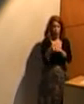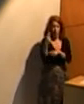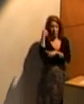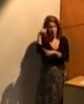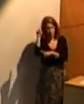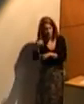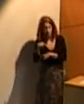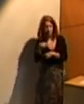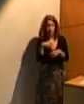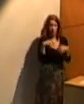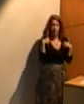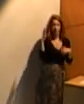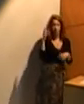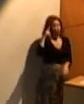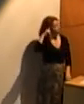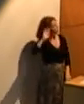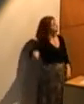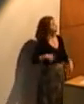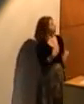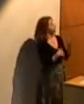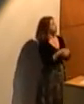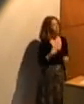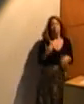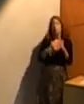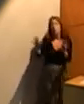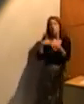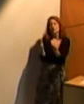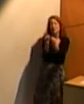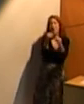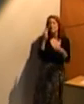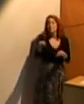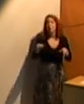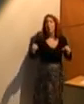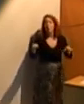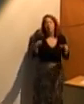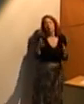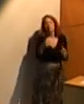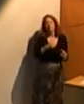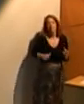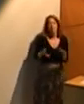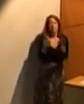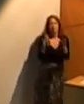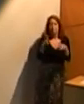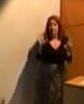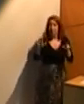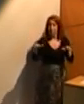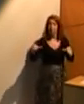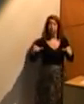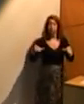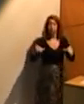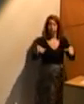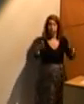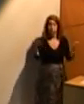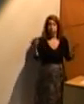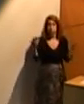scientifiques jusqu'à présent ignoré royalement enfin j'exagère en disant ça peut-être je caricature un petit peu mais il y avait une